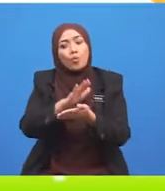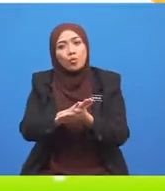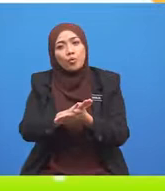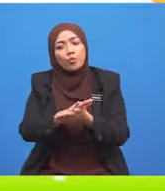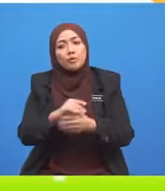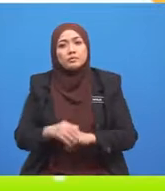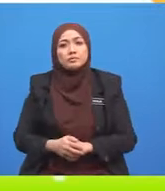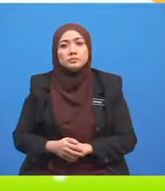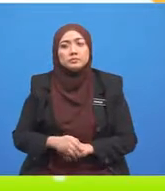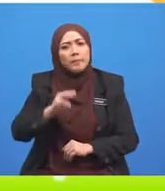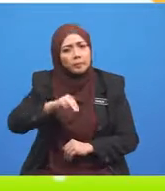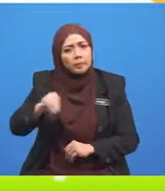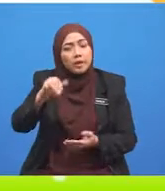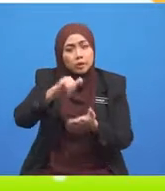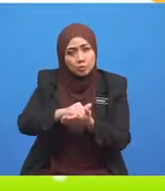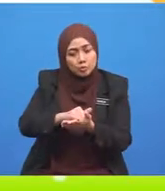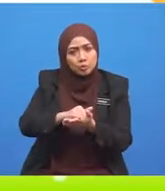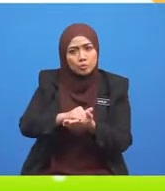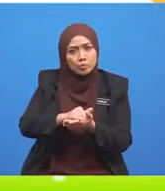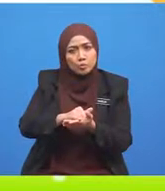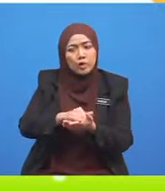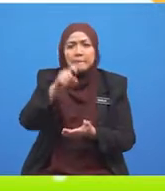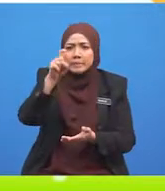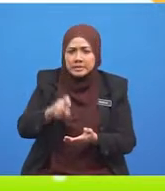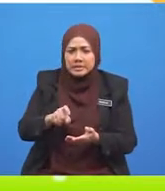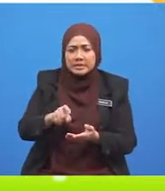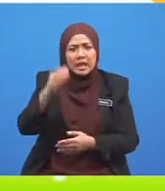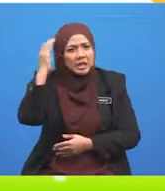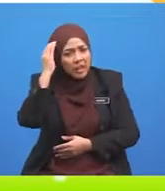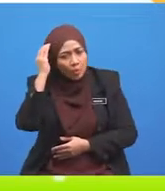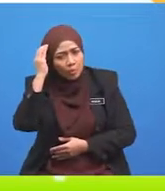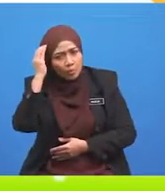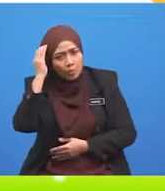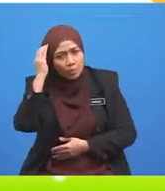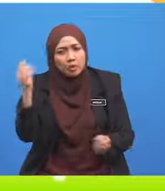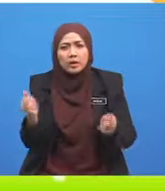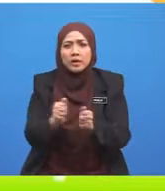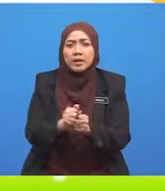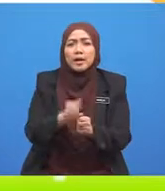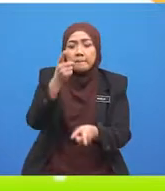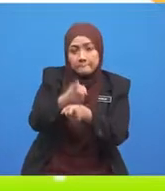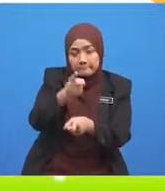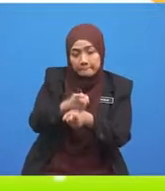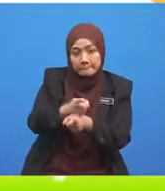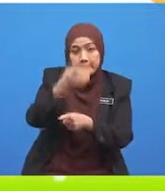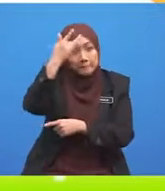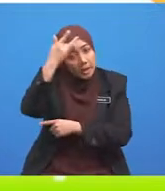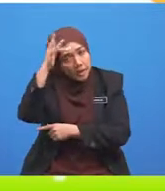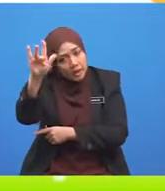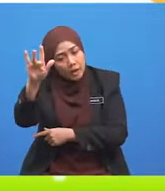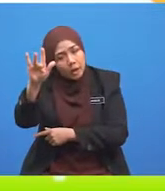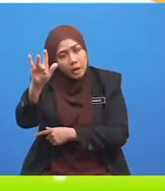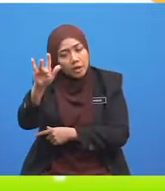Murid tersebut seharusnya merancang dengan bijak